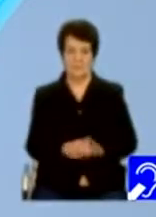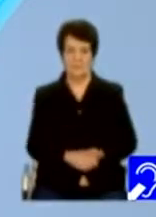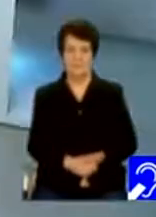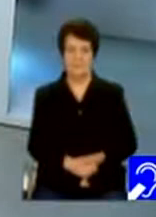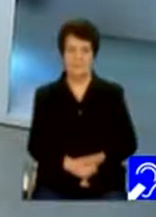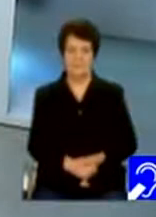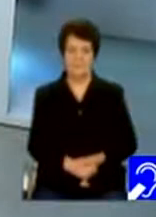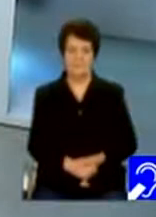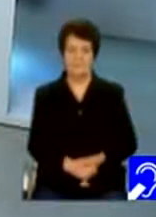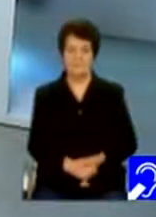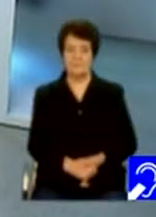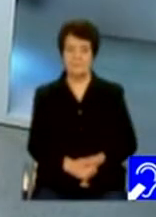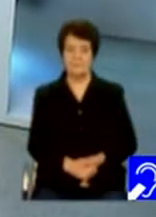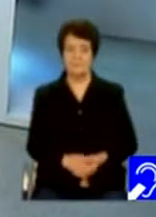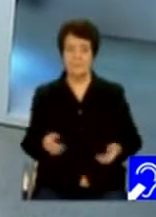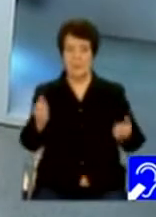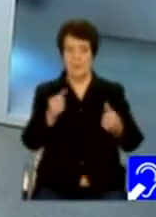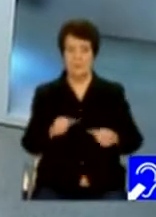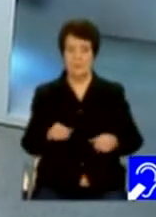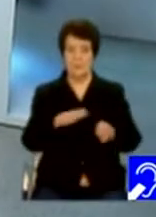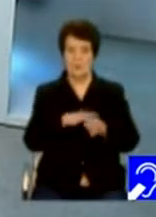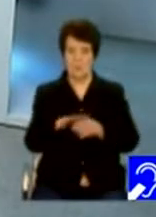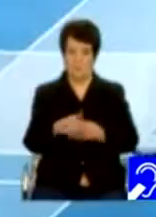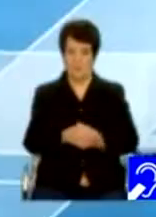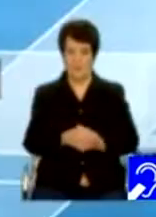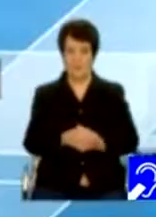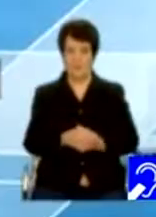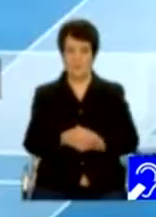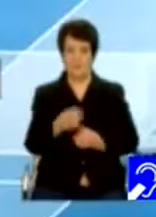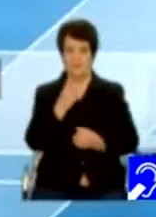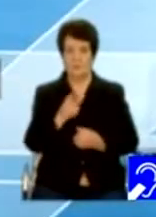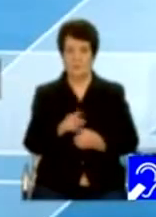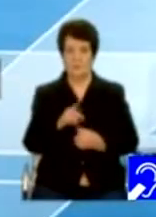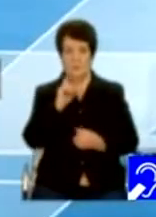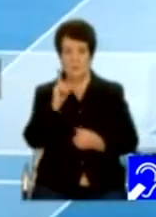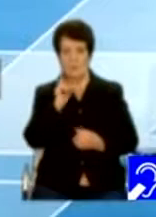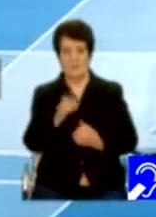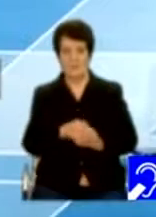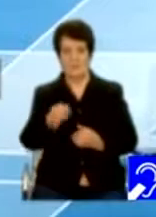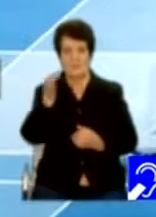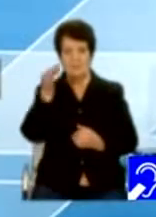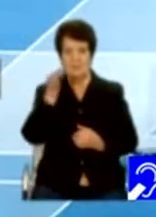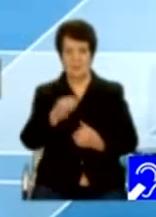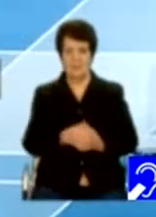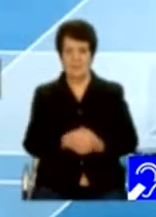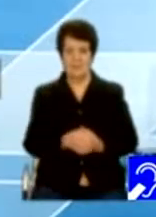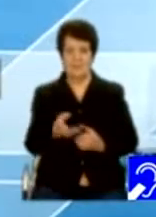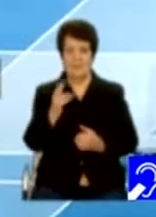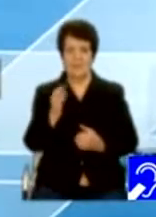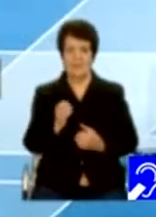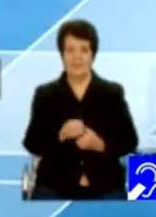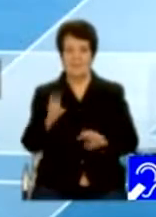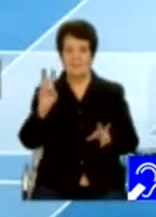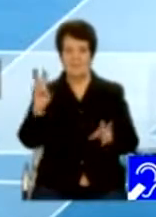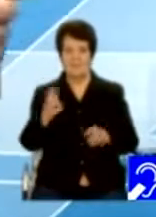găsit! Deci o formulă completă, mă uit la doamna Grițco și cu verdele mi-aduce aminte de